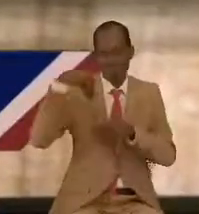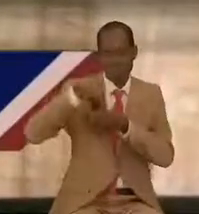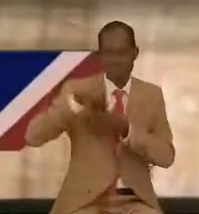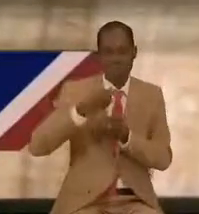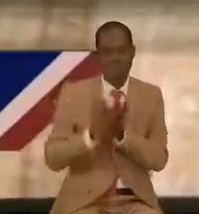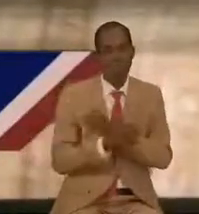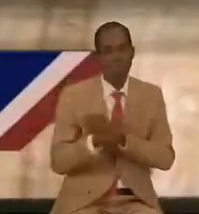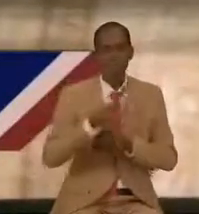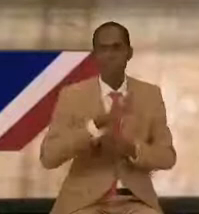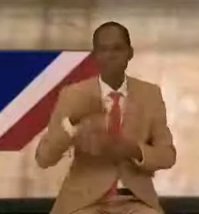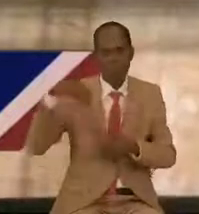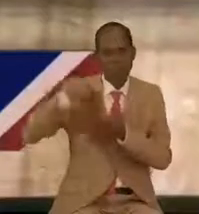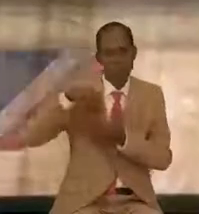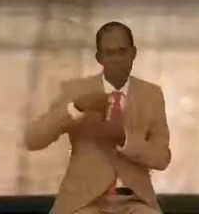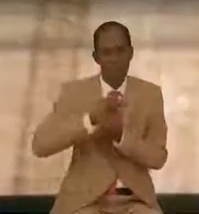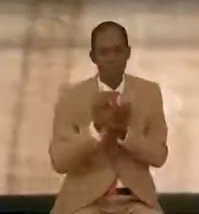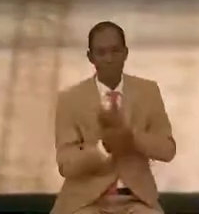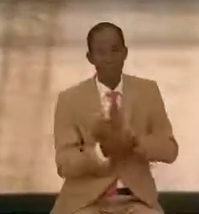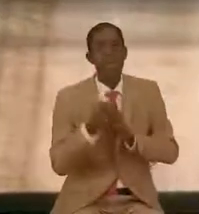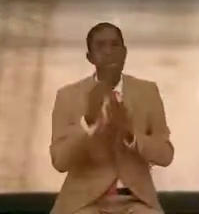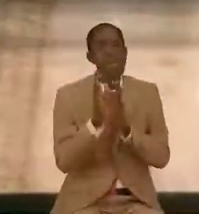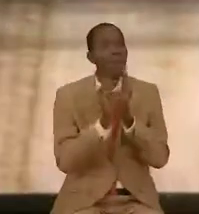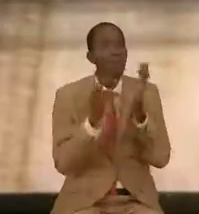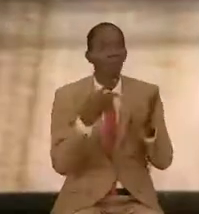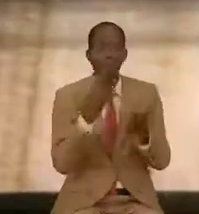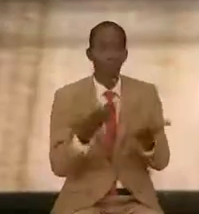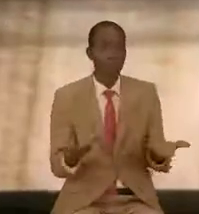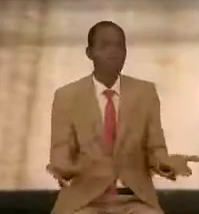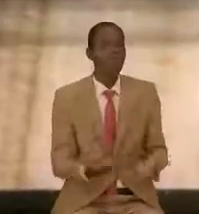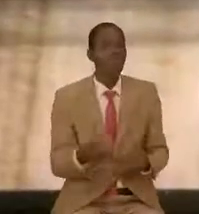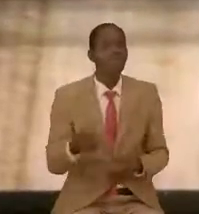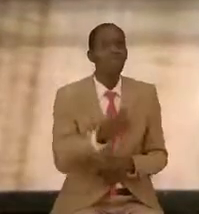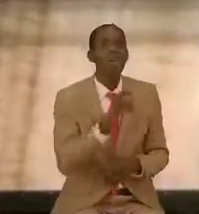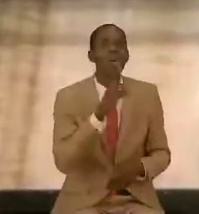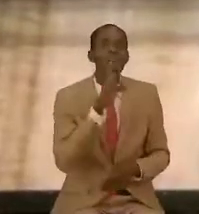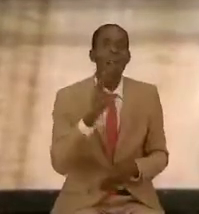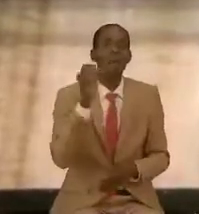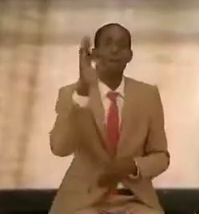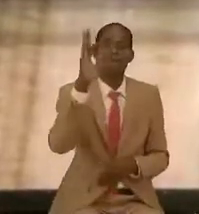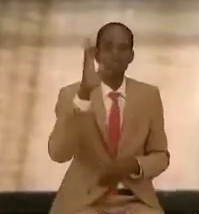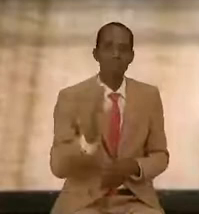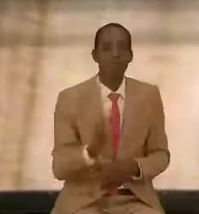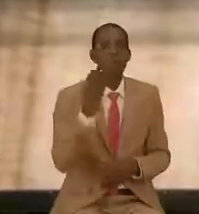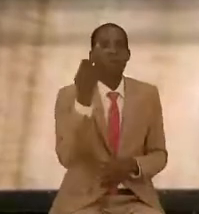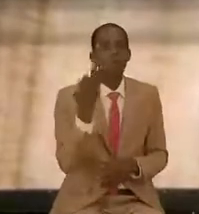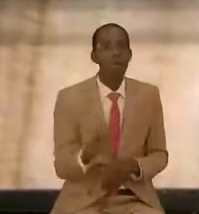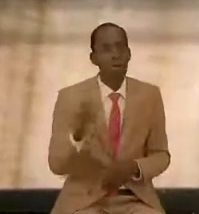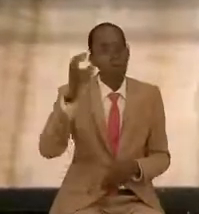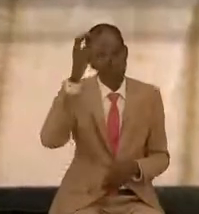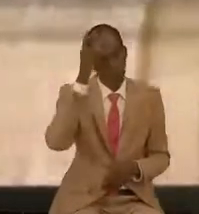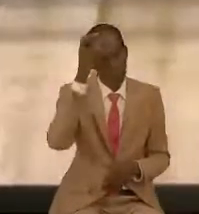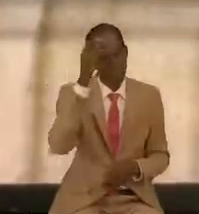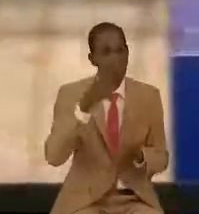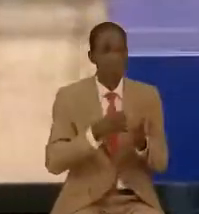un changement intérieur, il n'y a pas une transformation intérieure. La Bible dit qu'ils sont